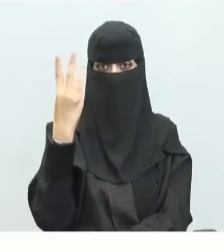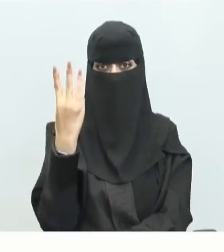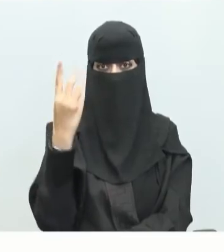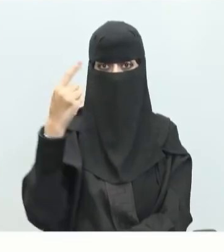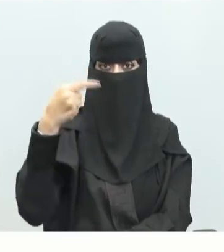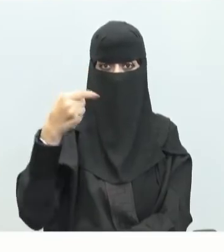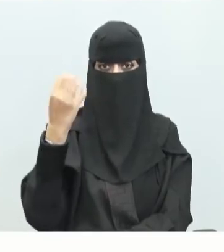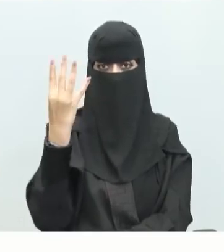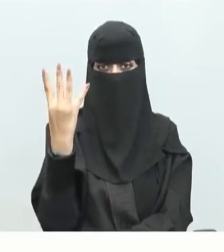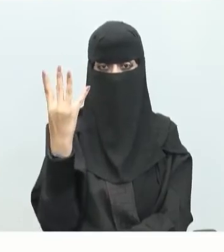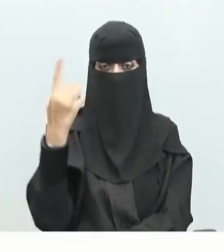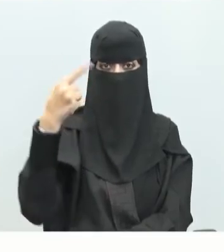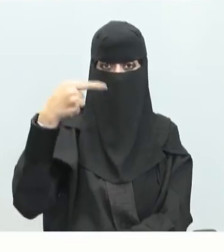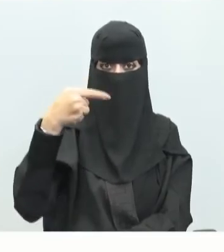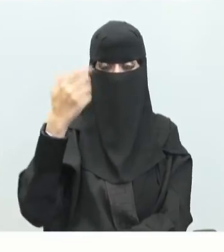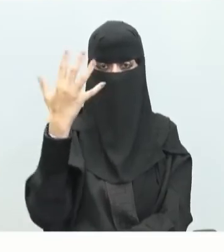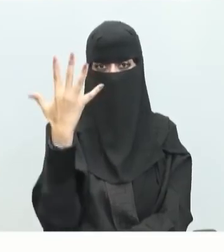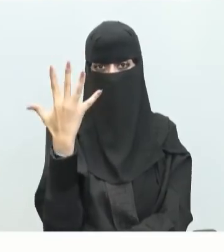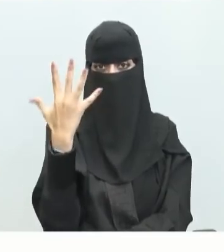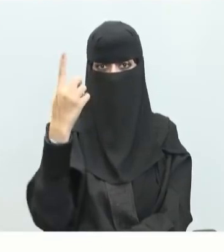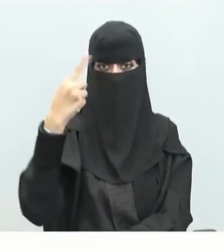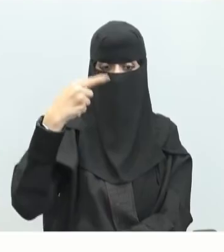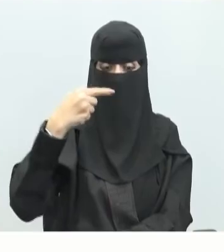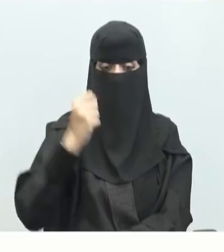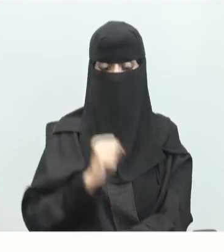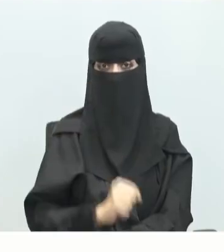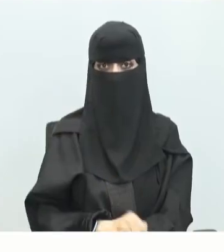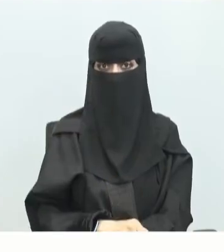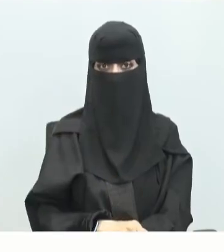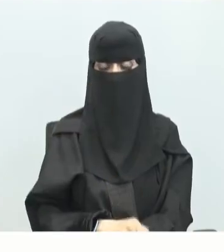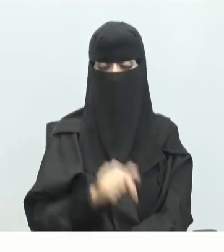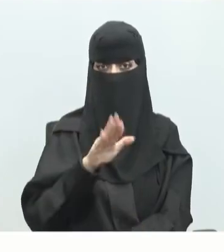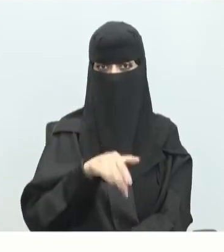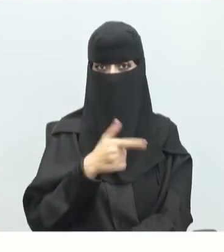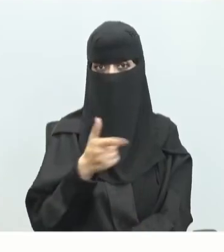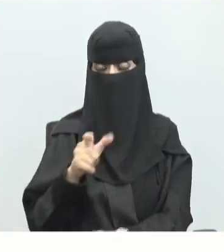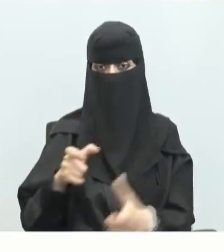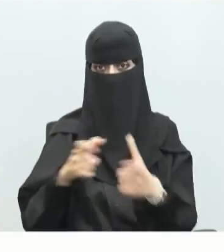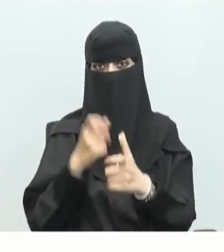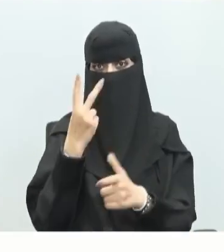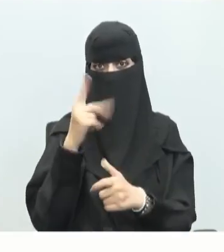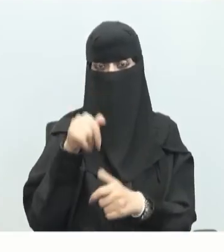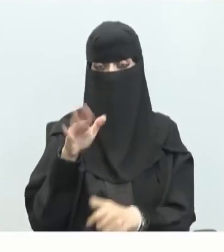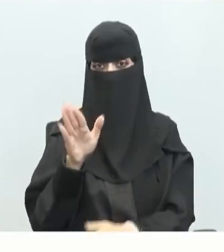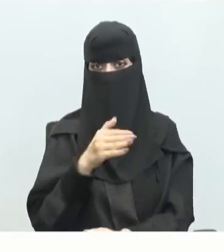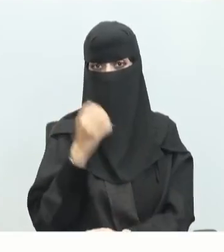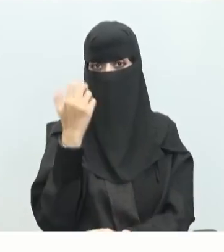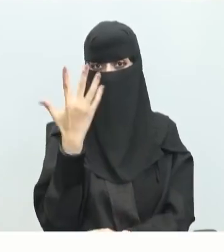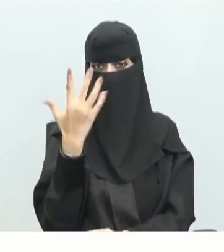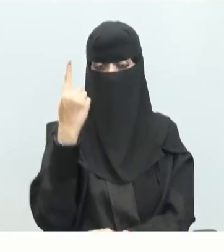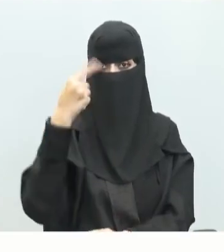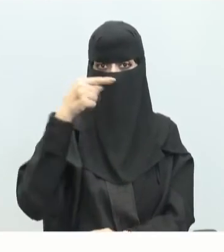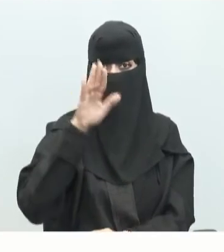13 14 15 اذا لدي الان 15 من